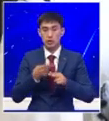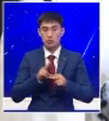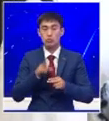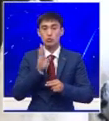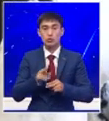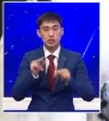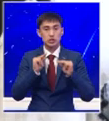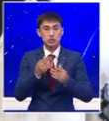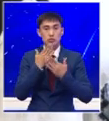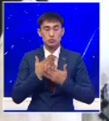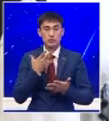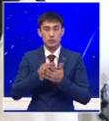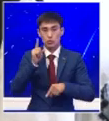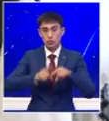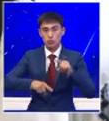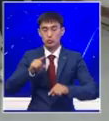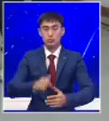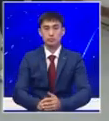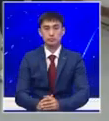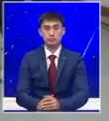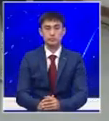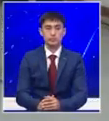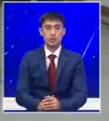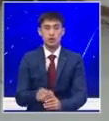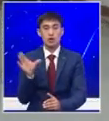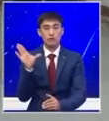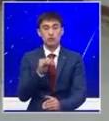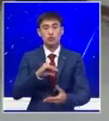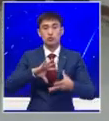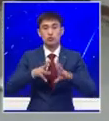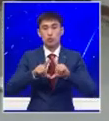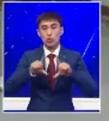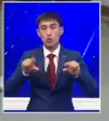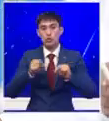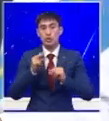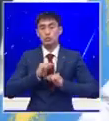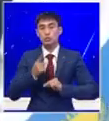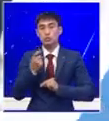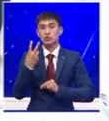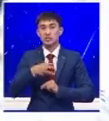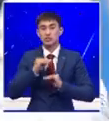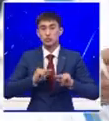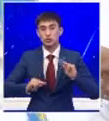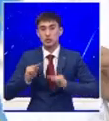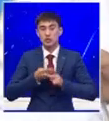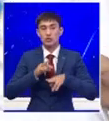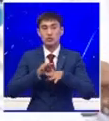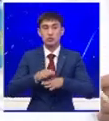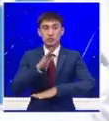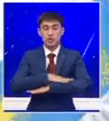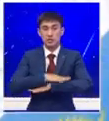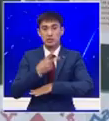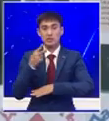будут искренне любить свою родину. Всего в школе номер 11 работает более 130 учителей, которые ведут занятия для